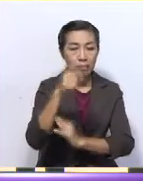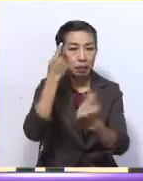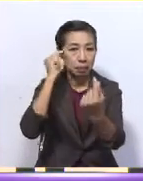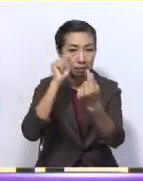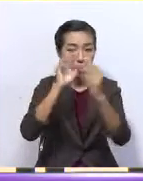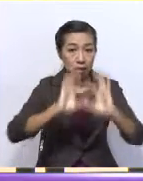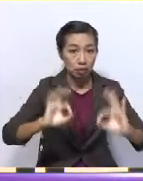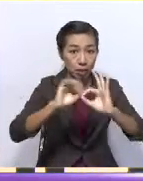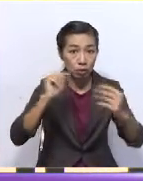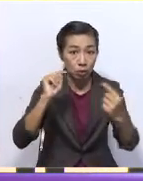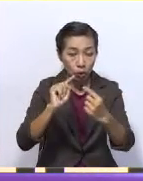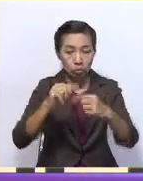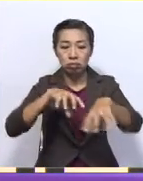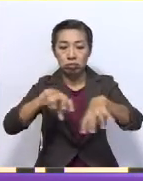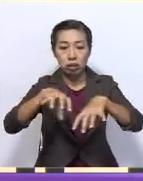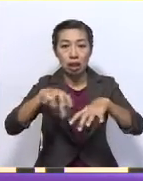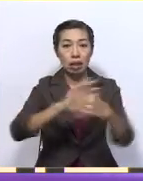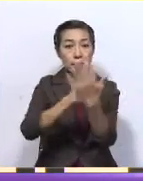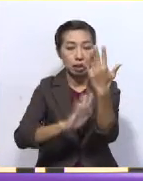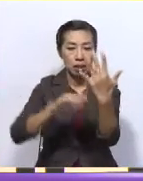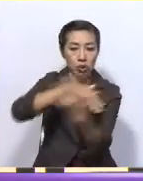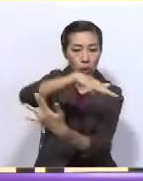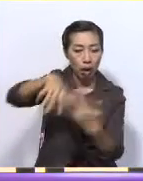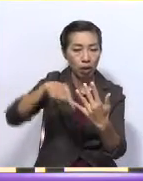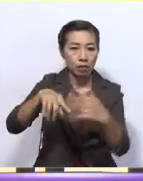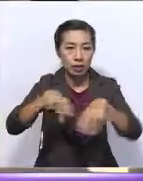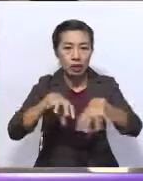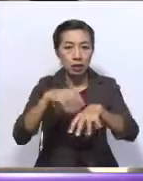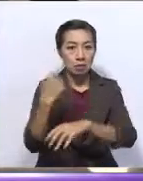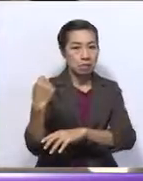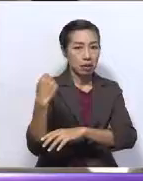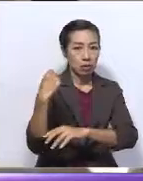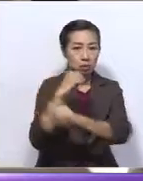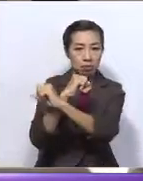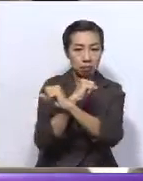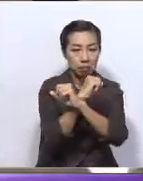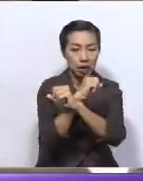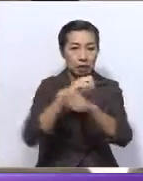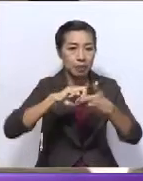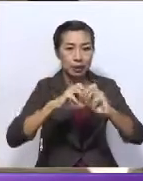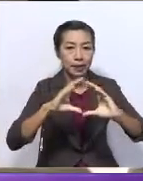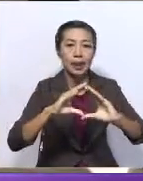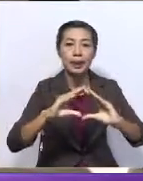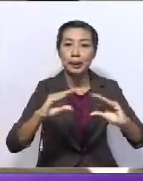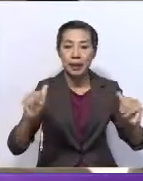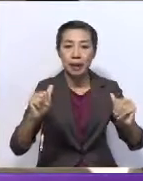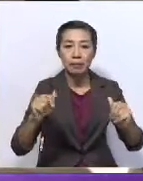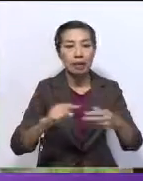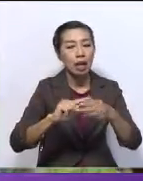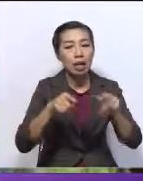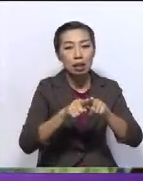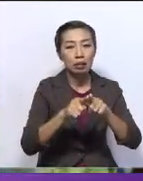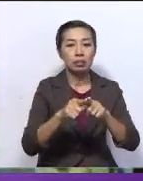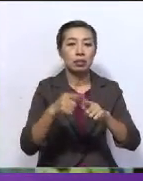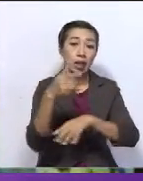ค่ะเพื่อบริหารจัดการสภาวะแวดล้อมของประเทศให้มีความมั่นคงปลอดภัยและมีความสงบเรียบร้อยในทุกระดับตั้งแต่ระดับชา